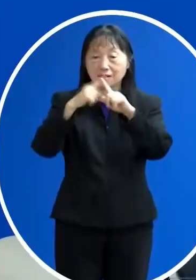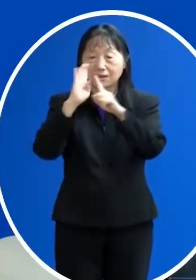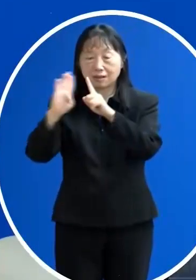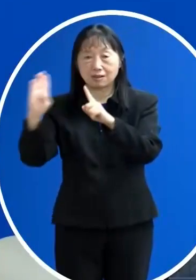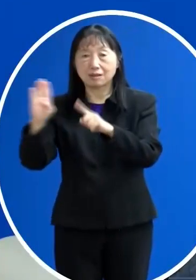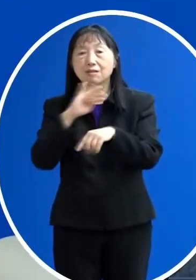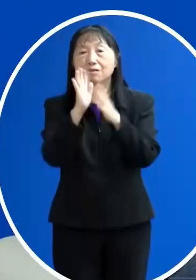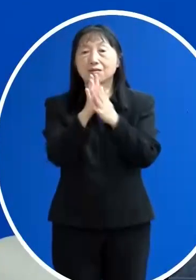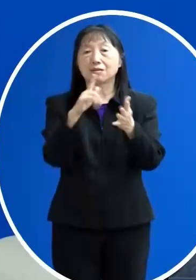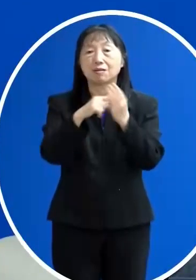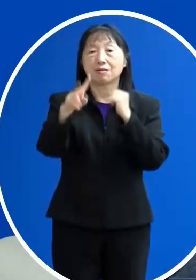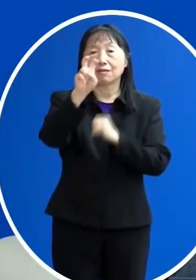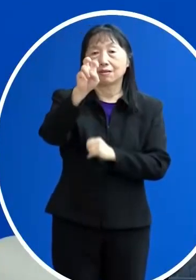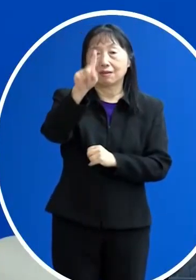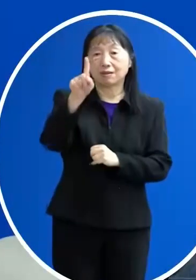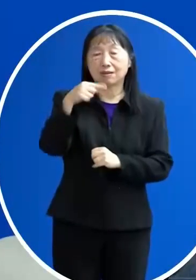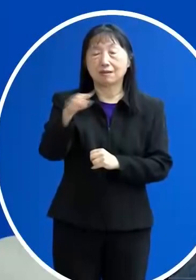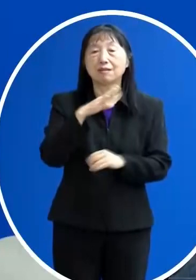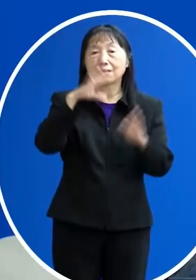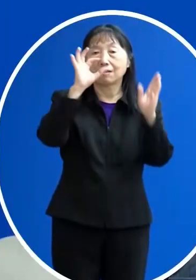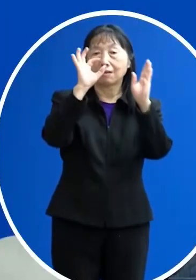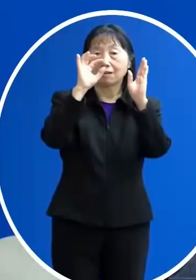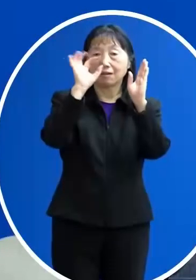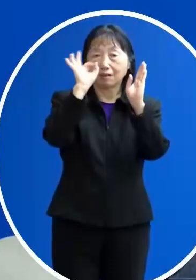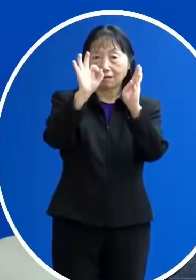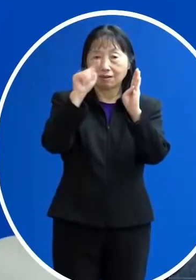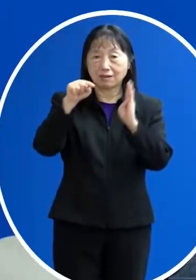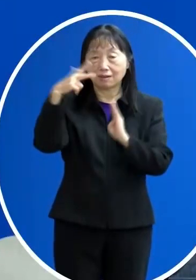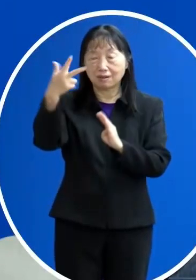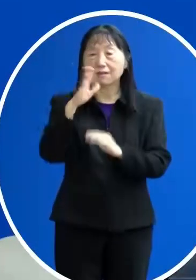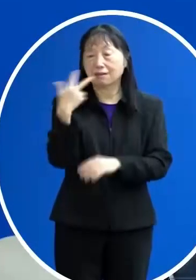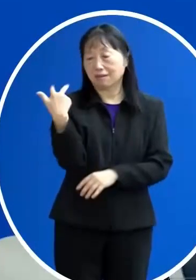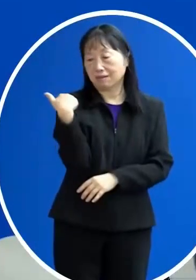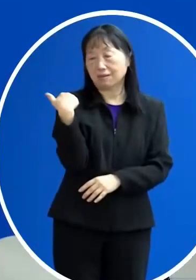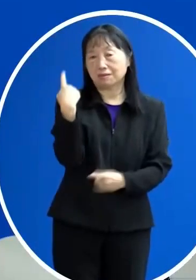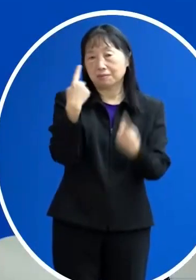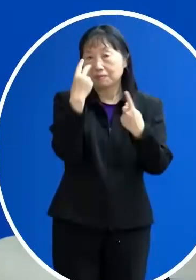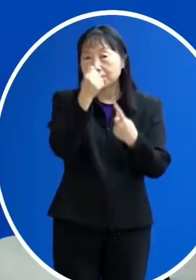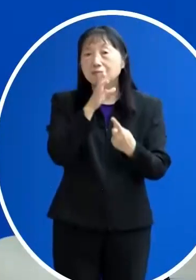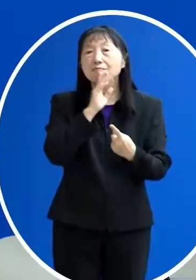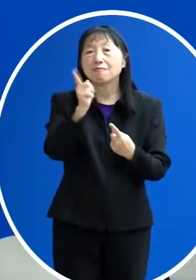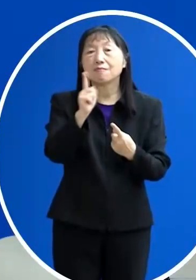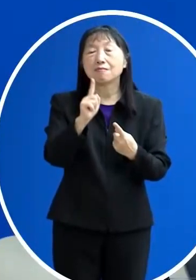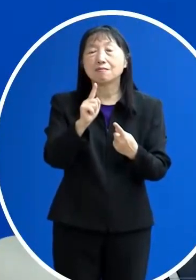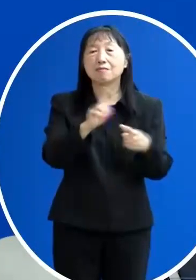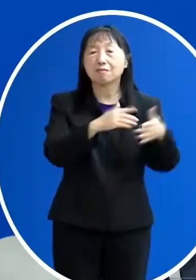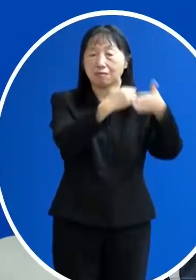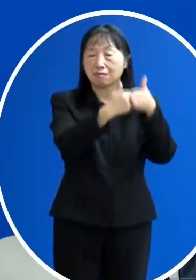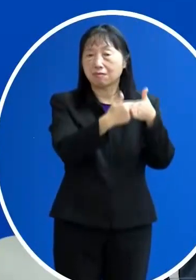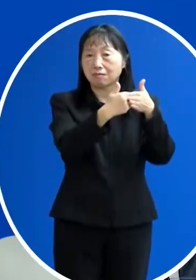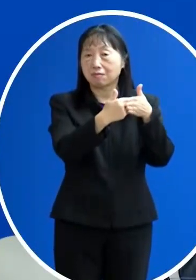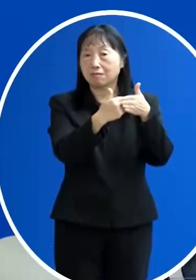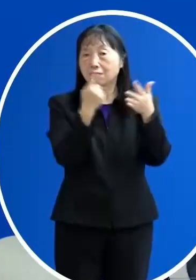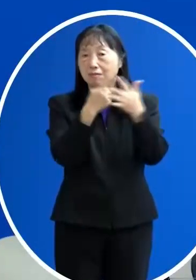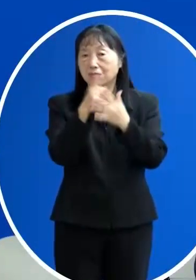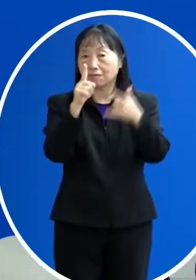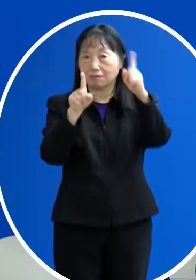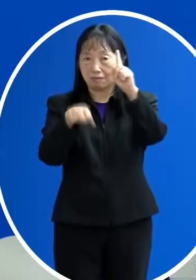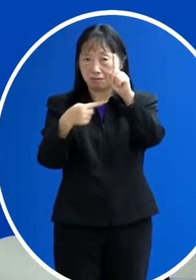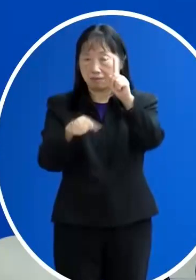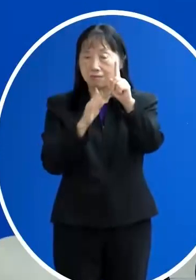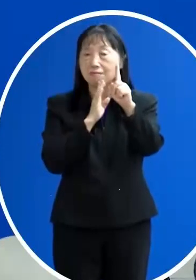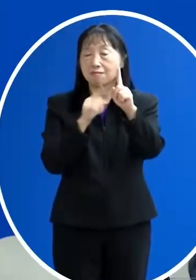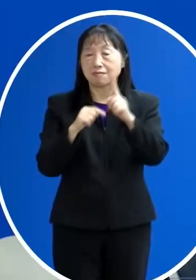是21例哈。那 BF.7 的部分哦，上周是比较特别，是有从中国这边有检出1例的这